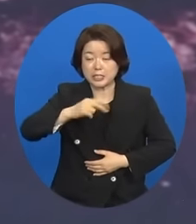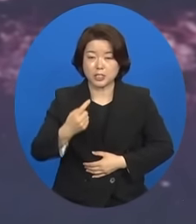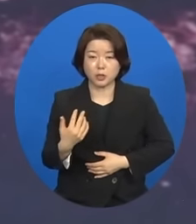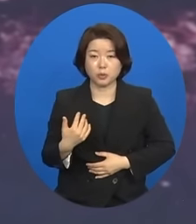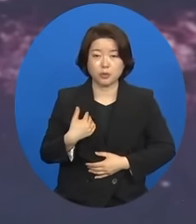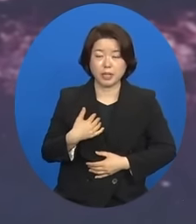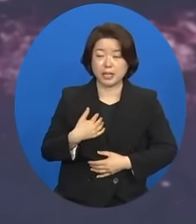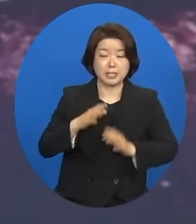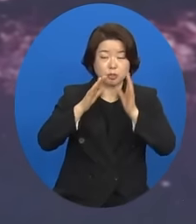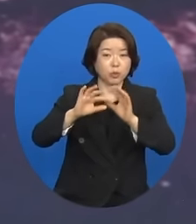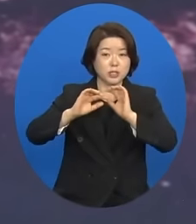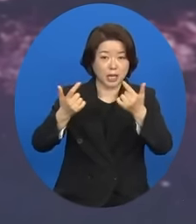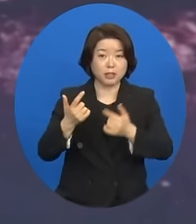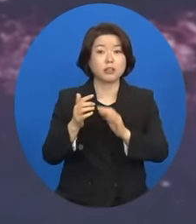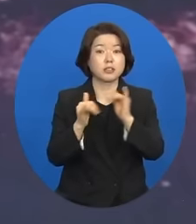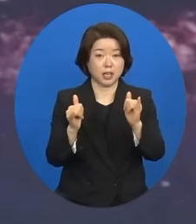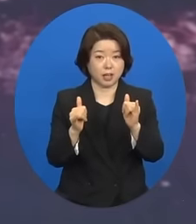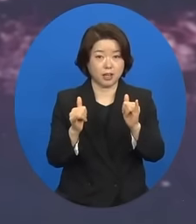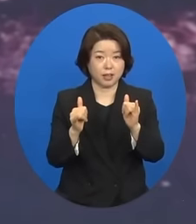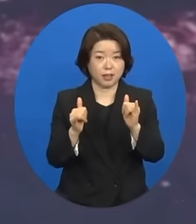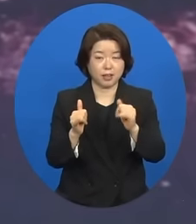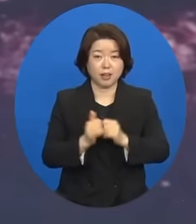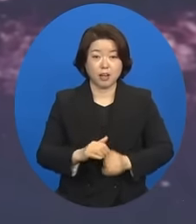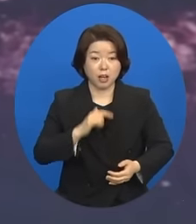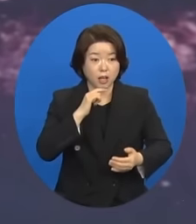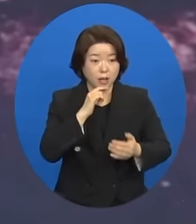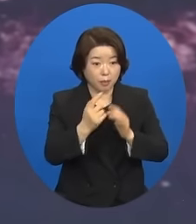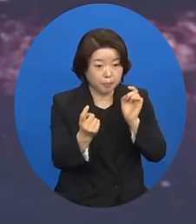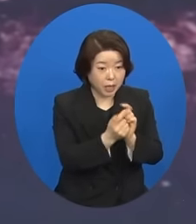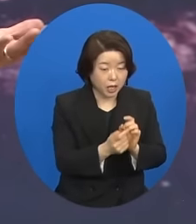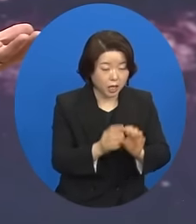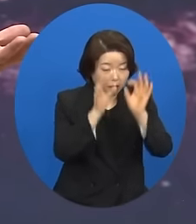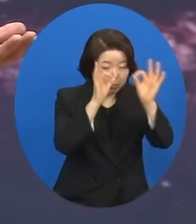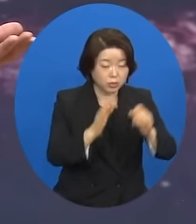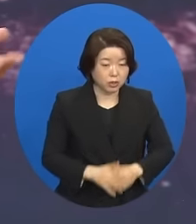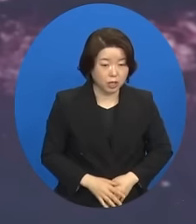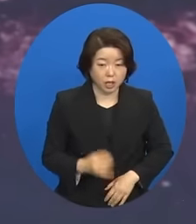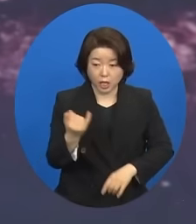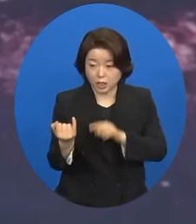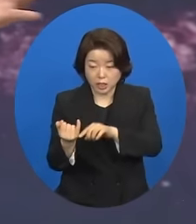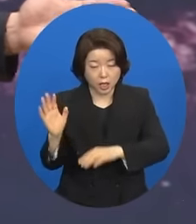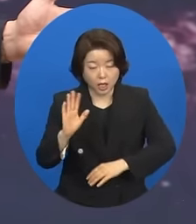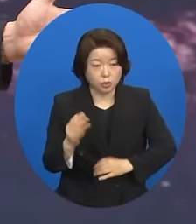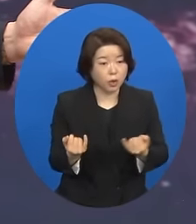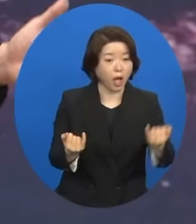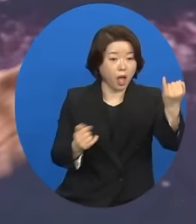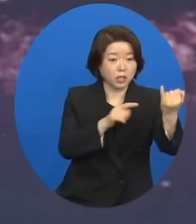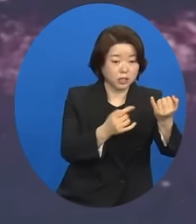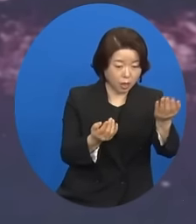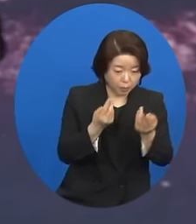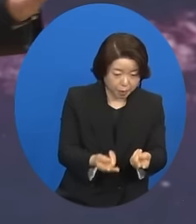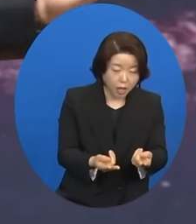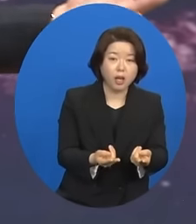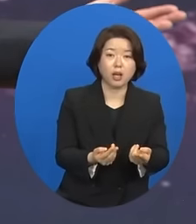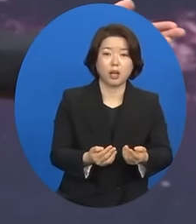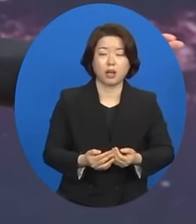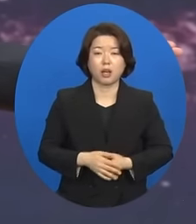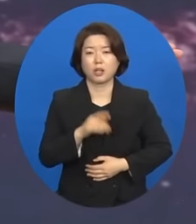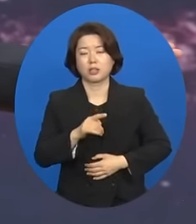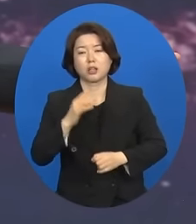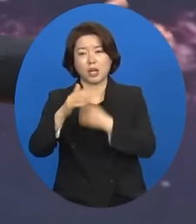와이프다시보기 던 그 자가 속임을 당하면서 보니까 레아가 옆에 있는 거예요 근데 여기에는 하나님의 섭리가 있는